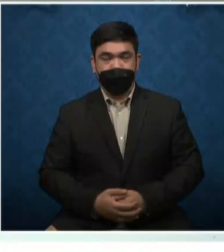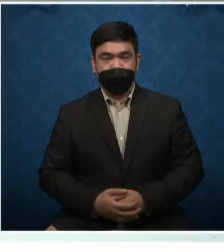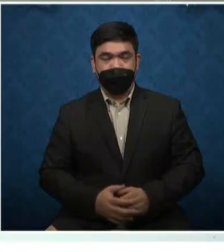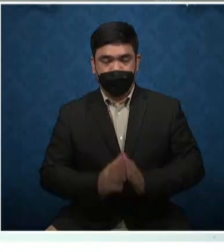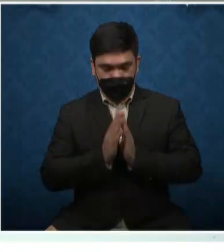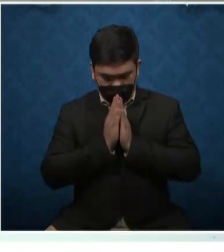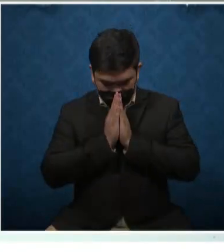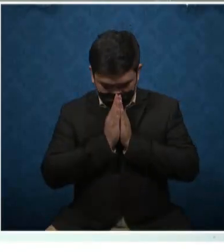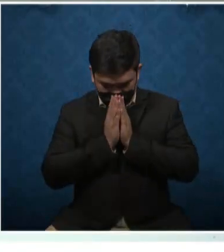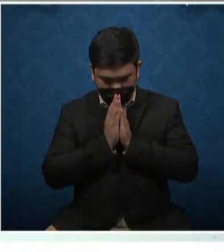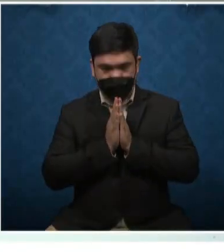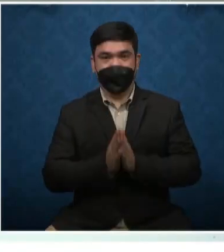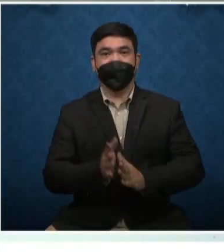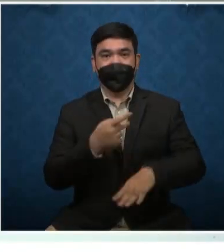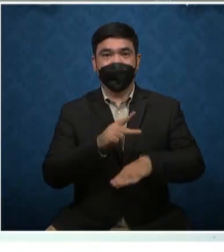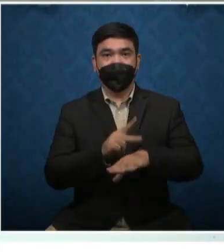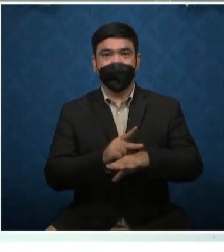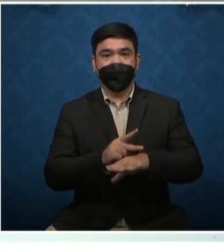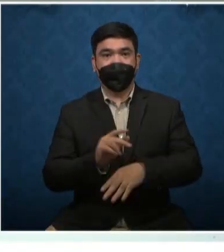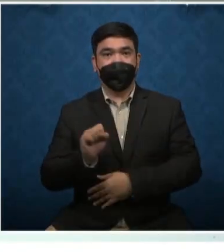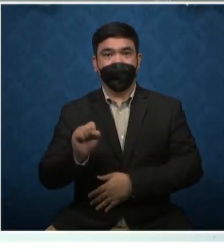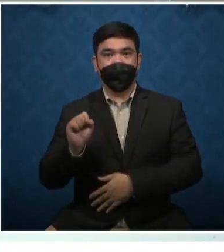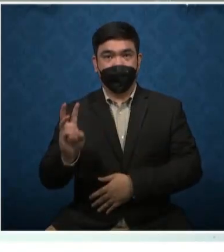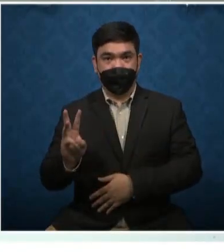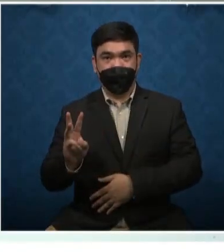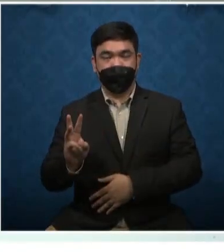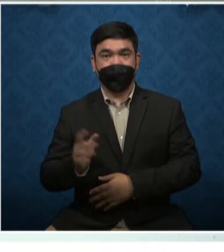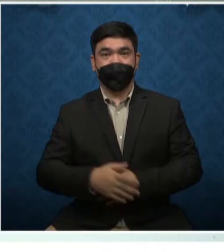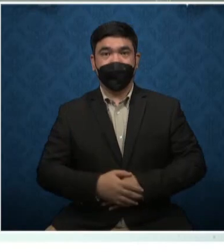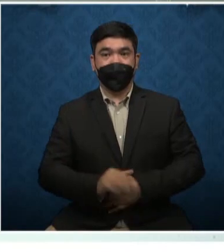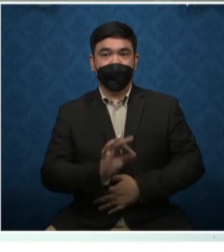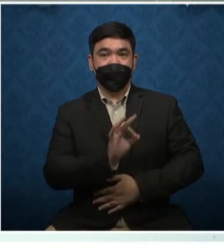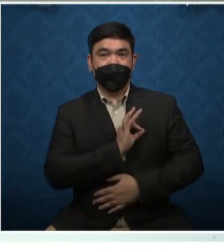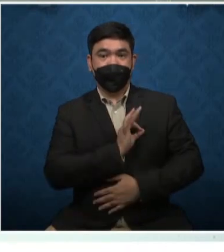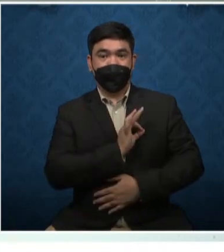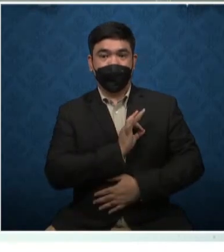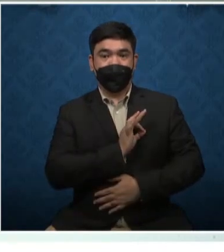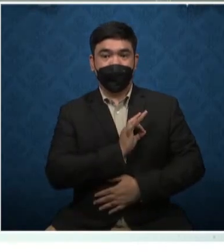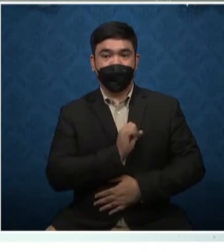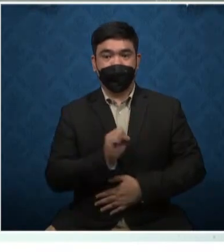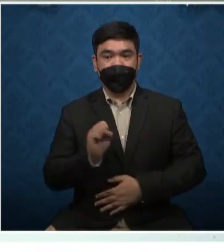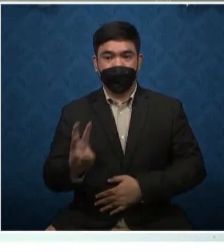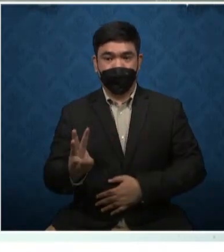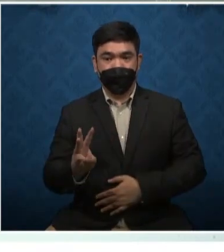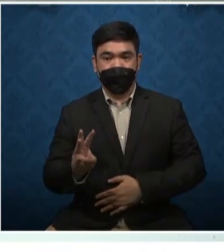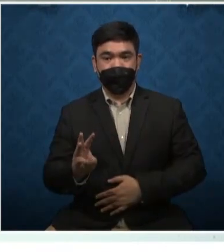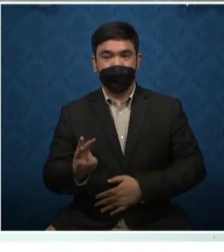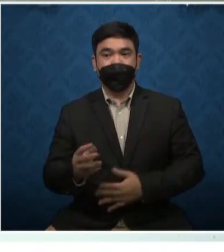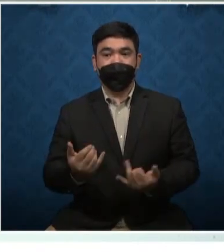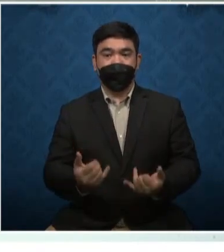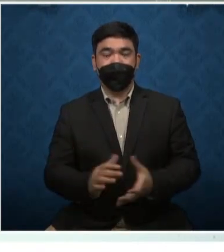ราบเรียนท่านประธานวุฒิสภาและท่านสมาชิกวุฒิสภาทุกท่าน